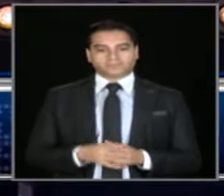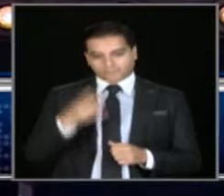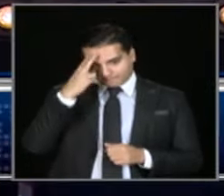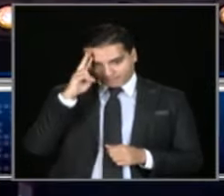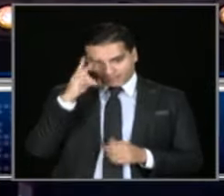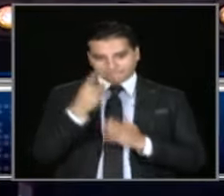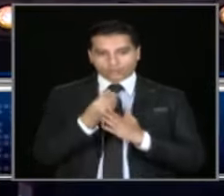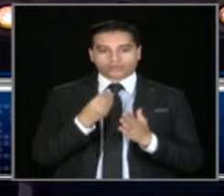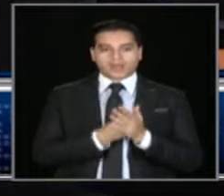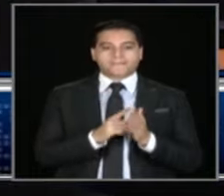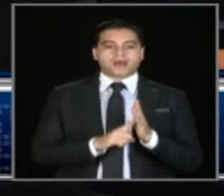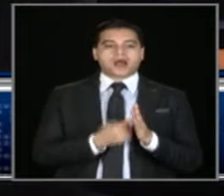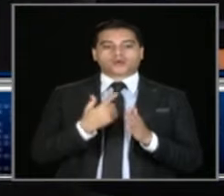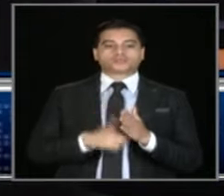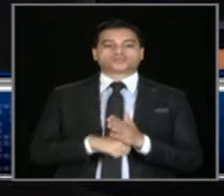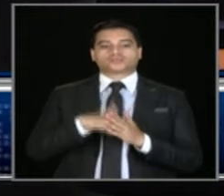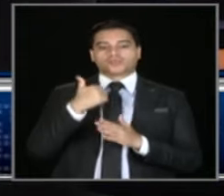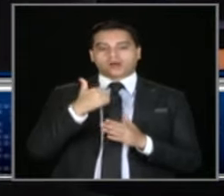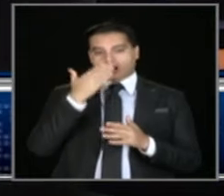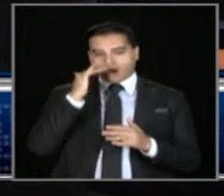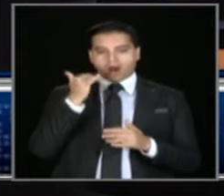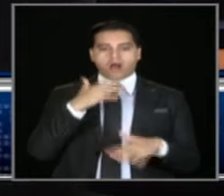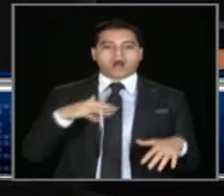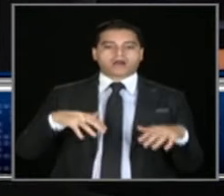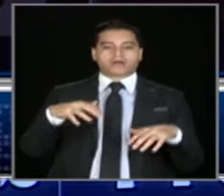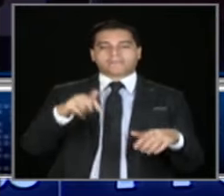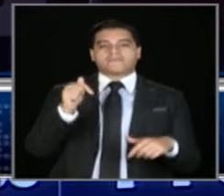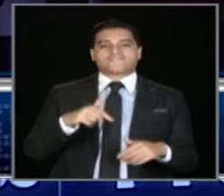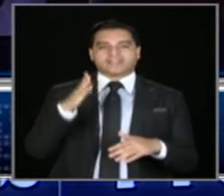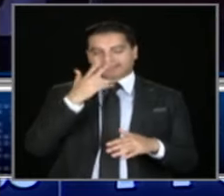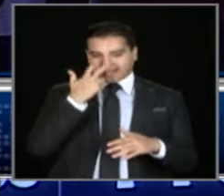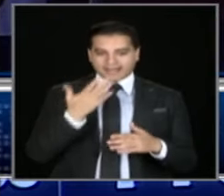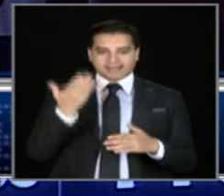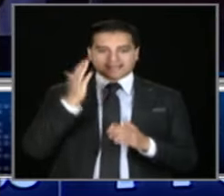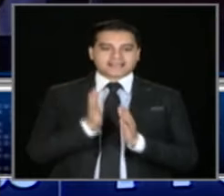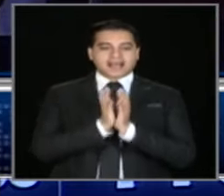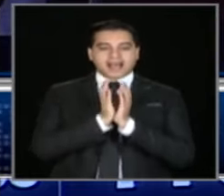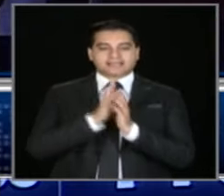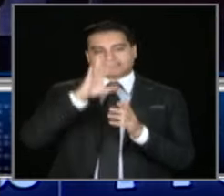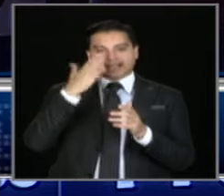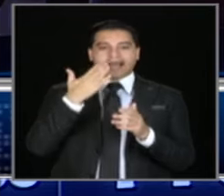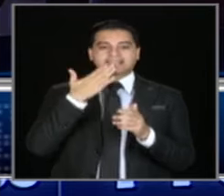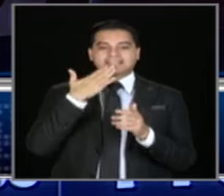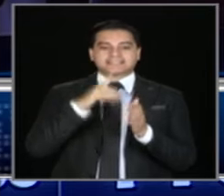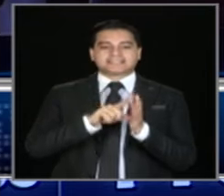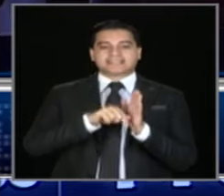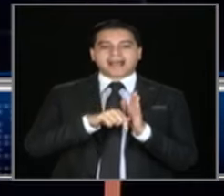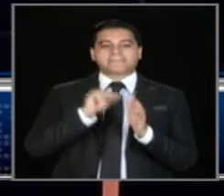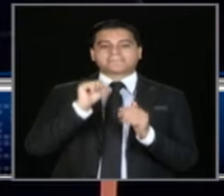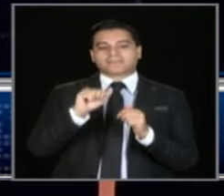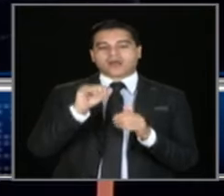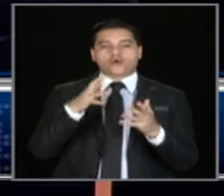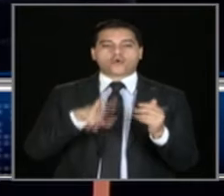ما هو المنتخب الذي حقق أول فوز للعرب في تاريخ كأس أمم آسيا